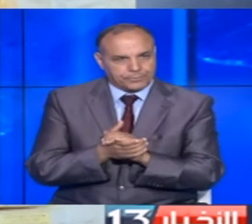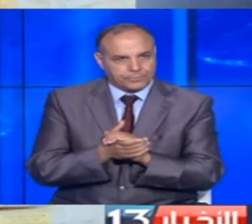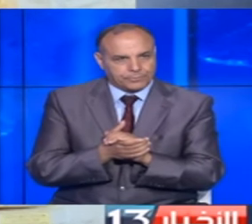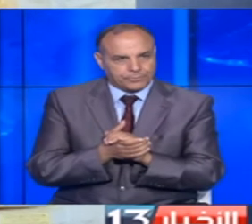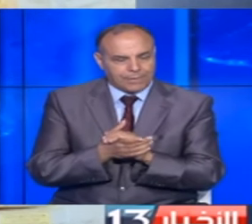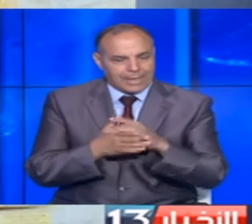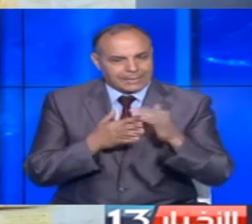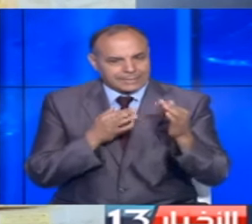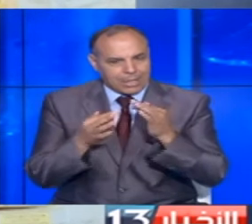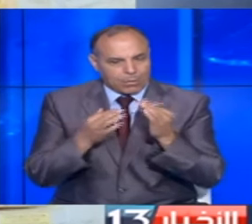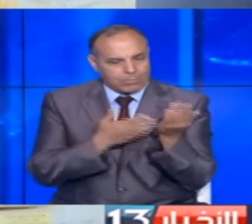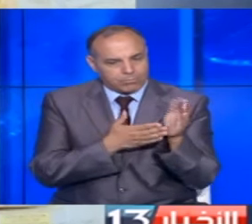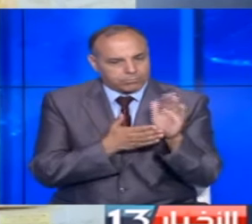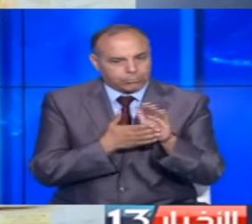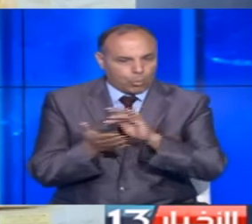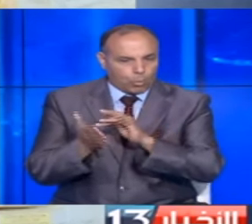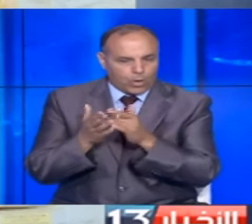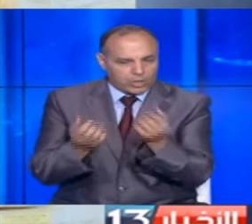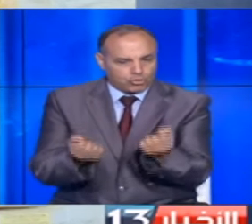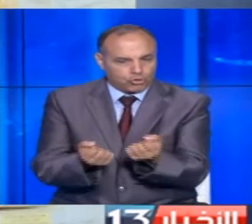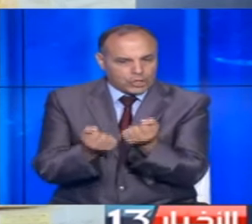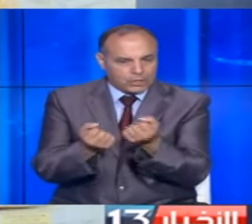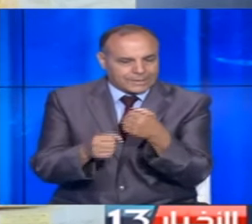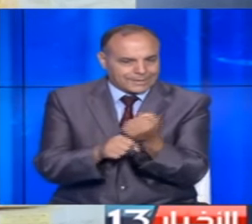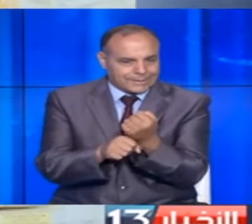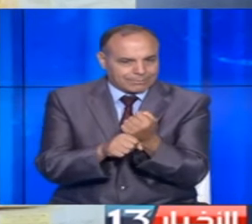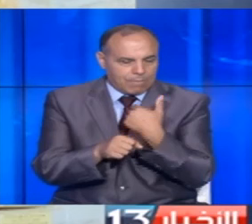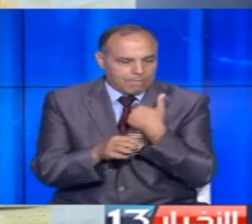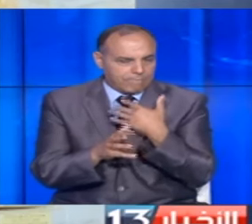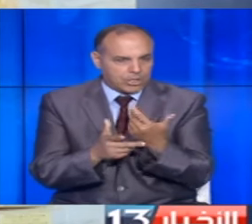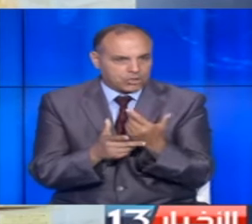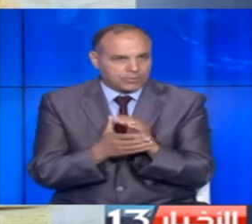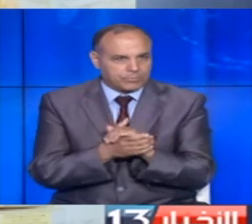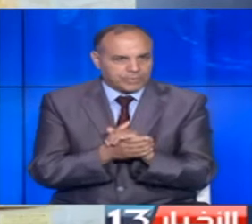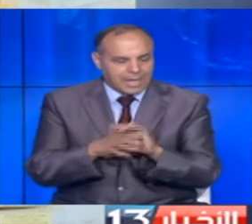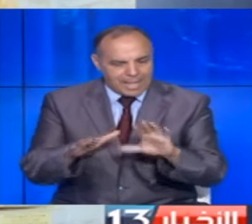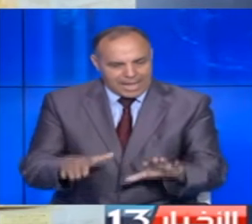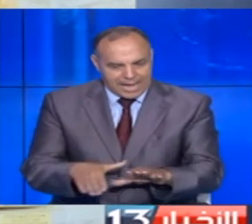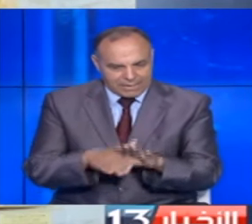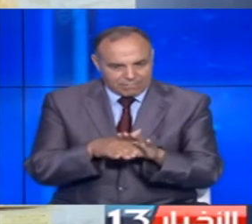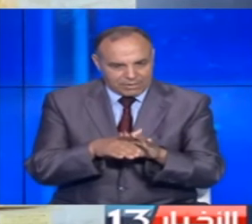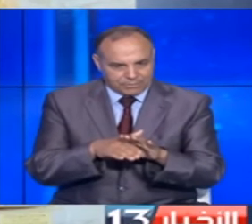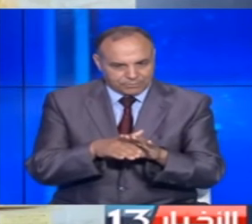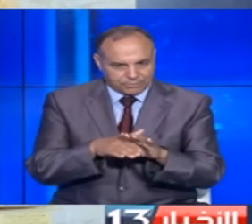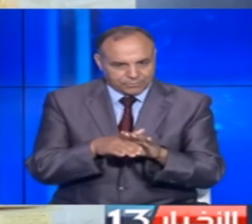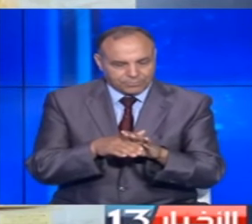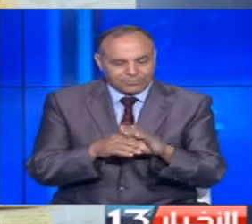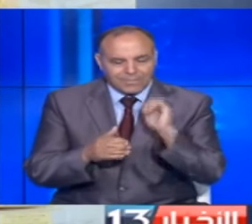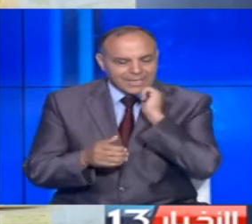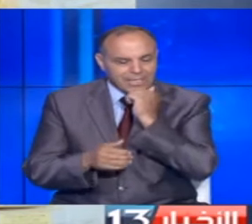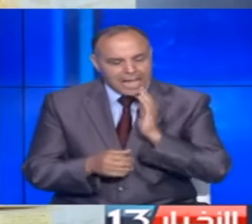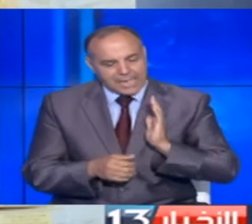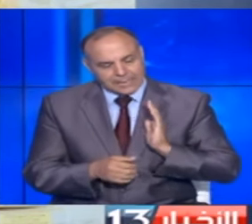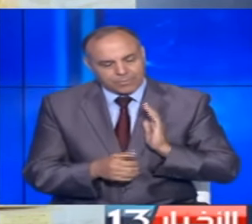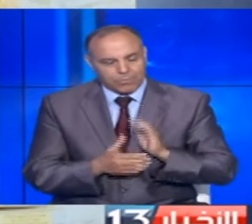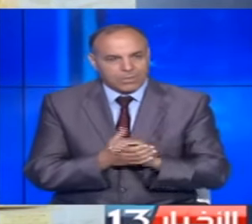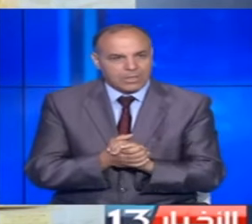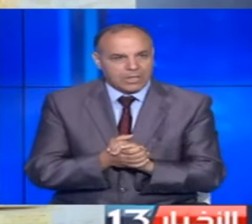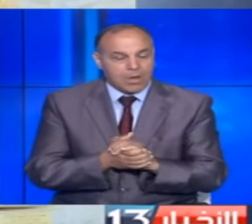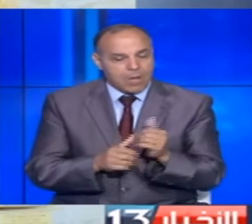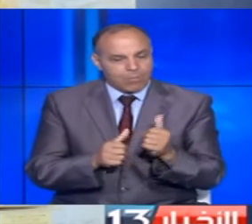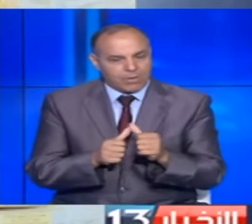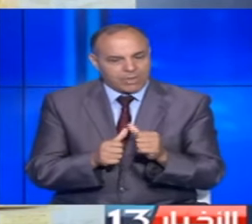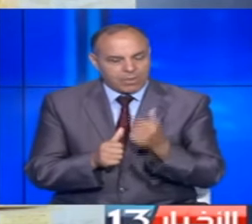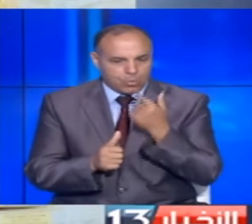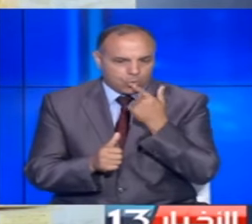لعرض كل الانشطه اللي قمنا بها في اطار الاحتفال بايدي الجيش الوطن وفي هذه المناسبه